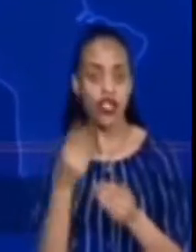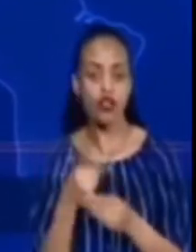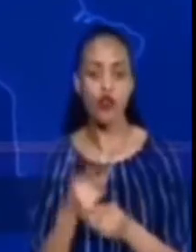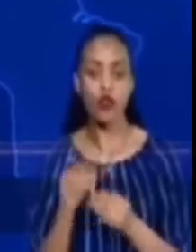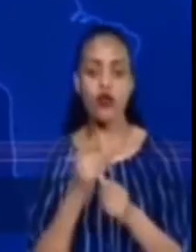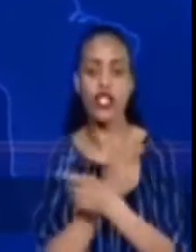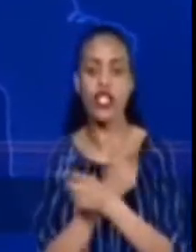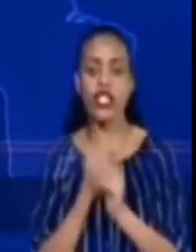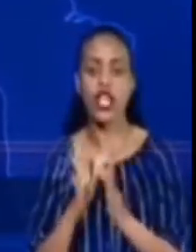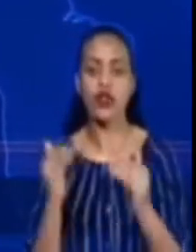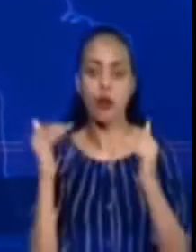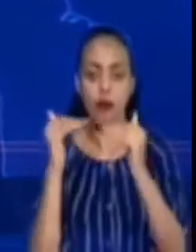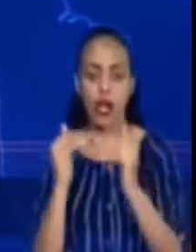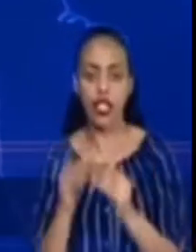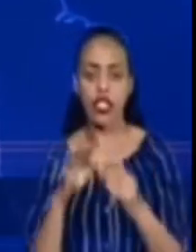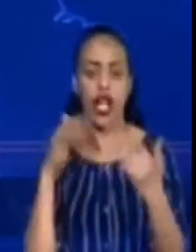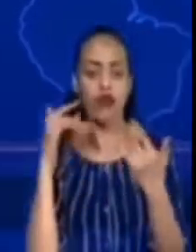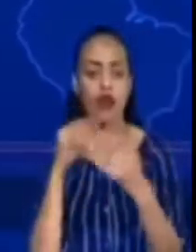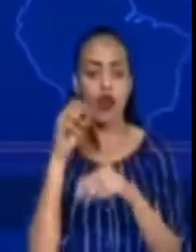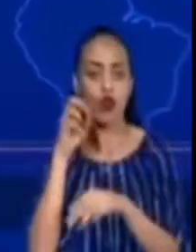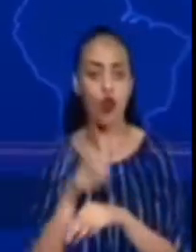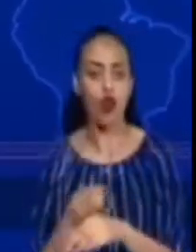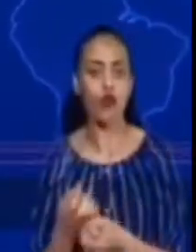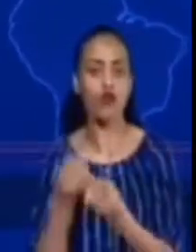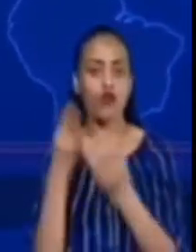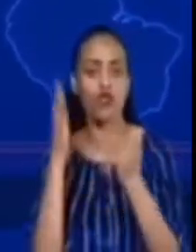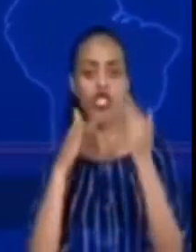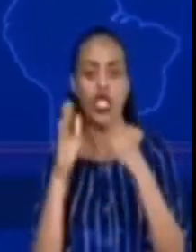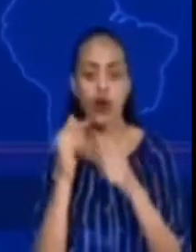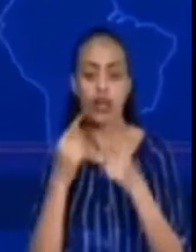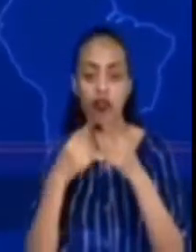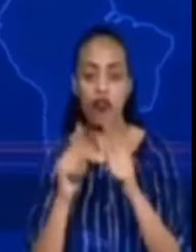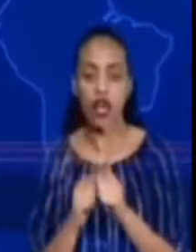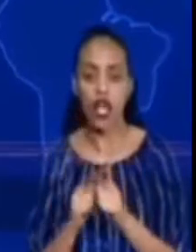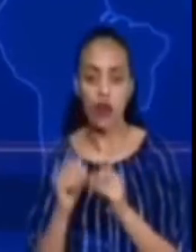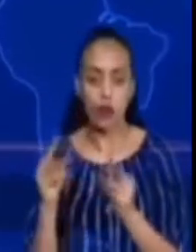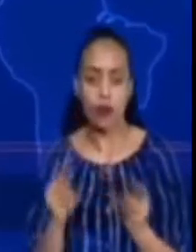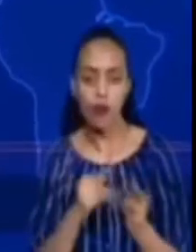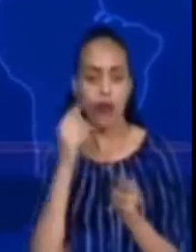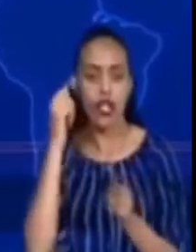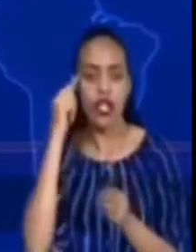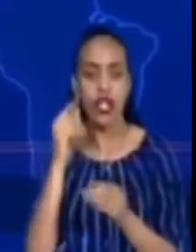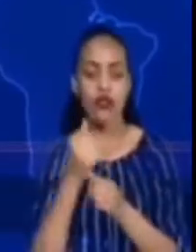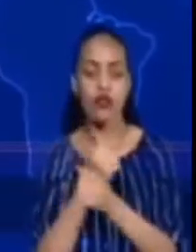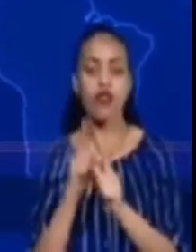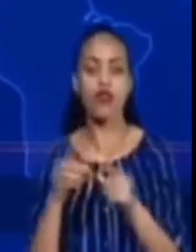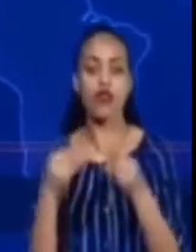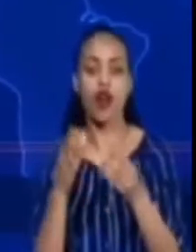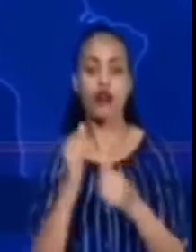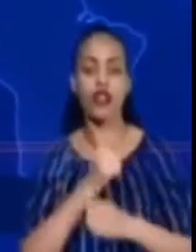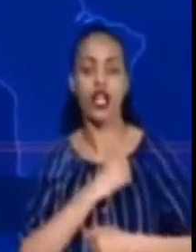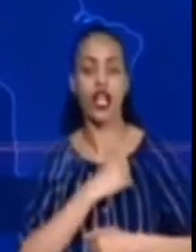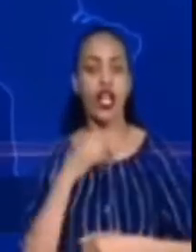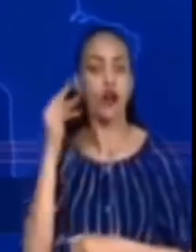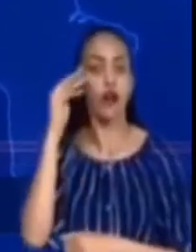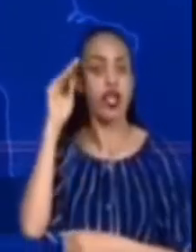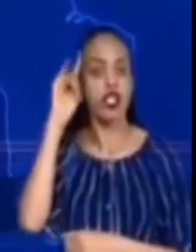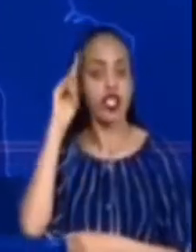እኛ አንተ ግን ቆሻሻ ነህ አንተ ግን ፈሪ በቋቋ ነህ ለክልክለ ነገር አሉ ዛሬ